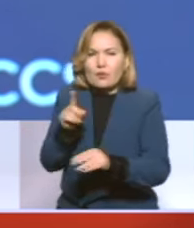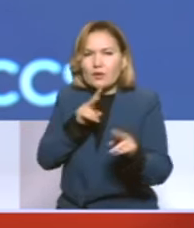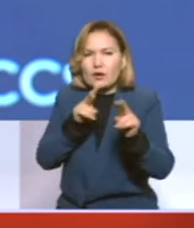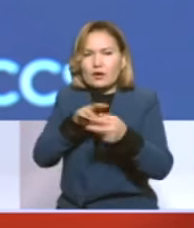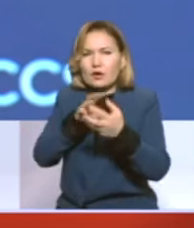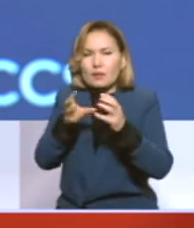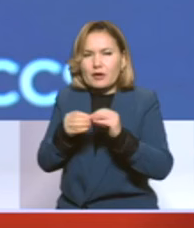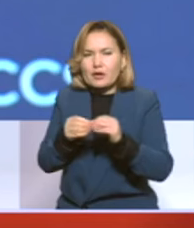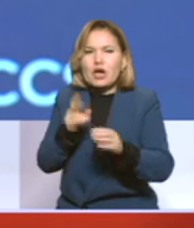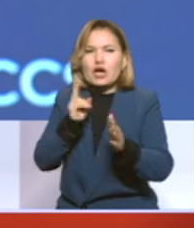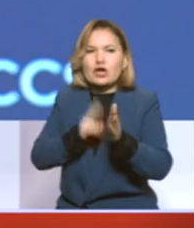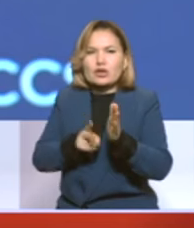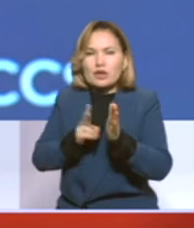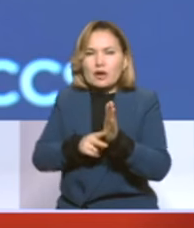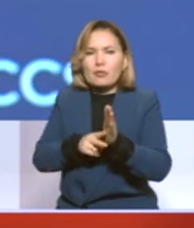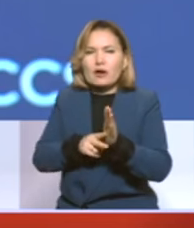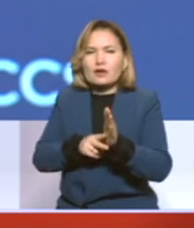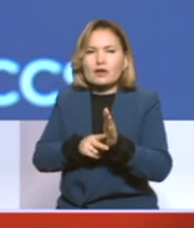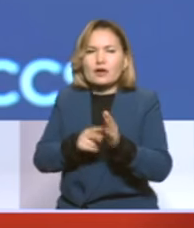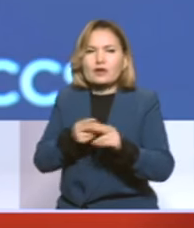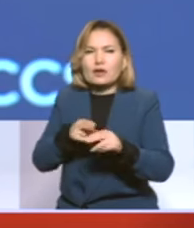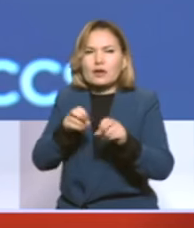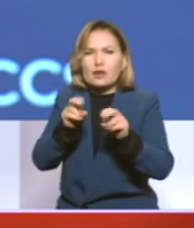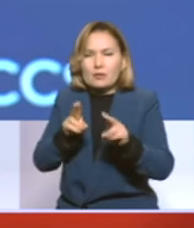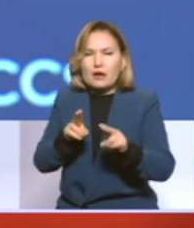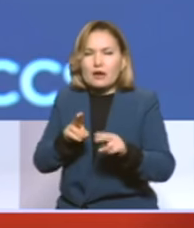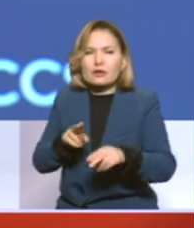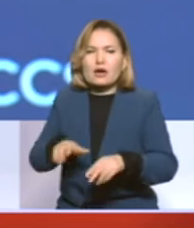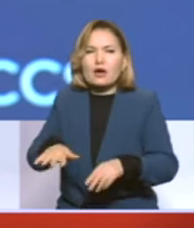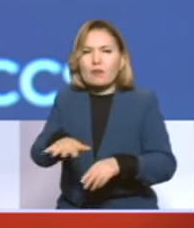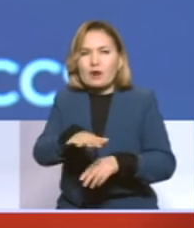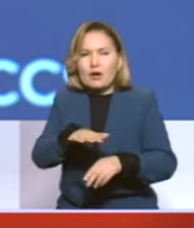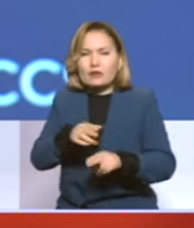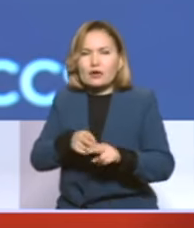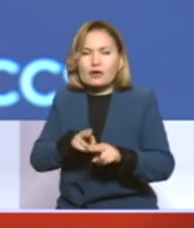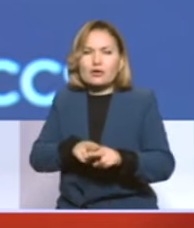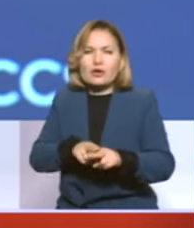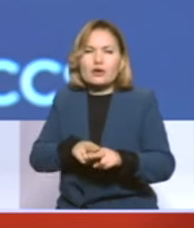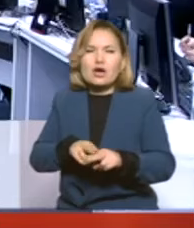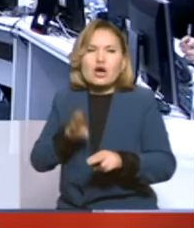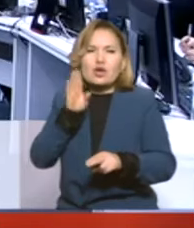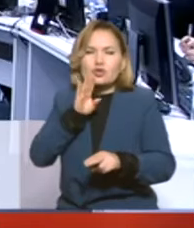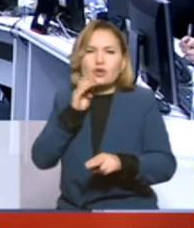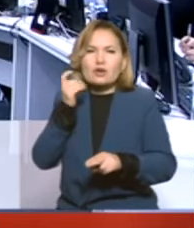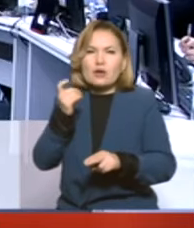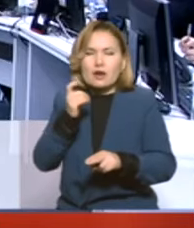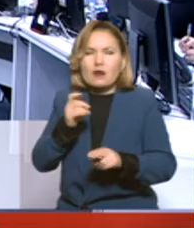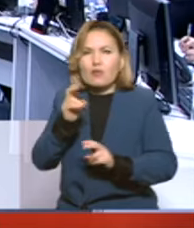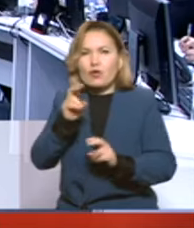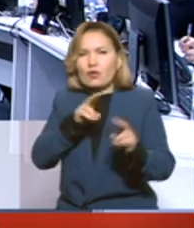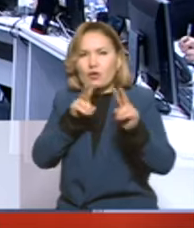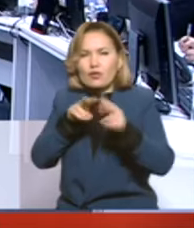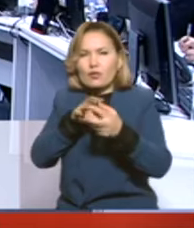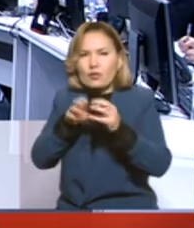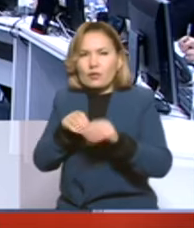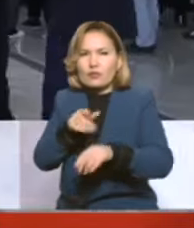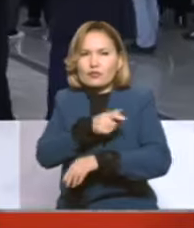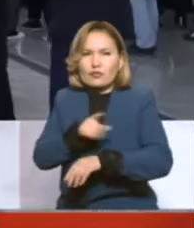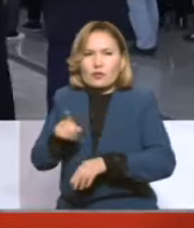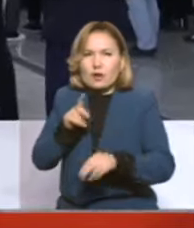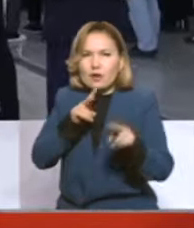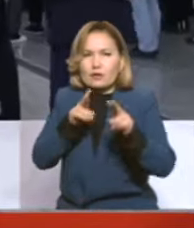Атап айтқанда 70 ауыз су мен жабдықтау объектілері және 91 су шаруашылығын тәулік бойы қорғау қамтамасыз